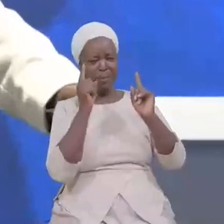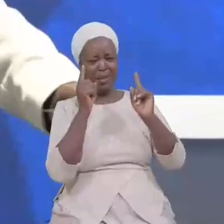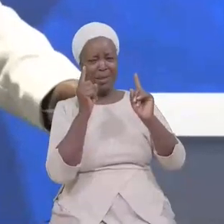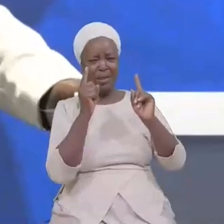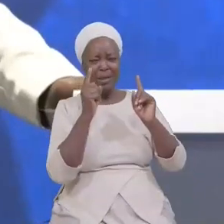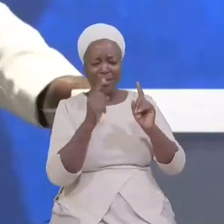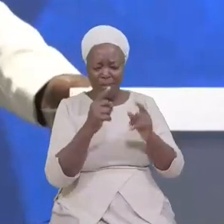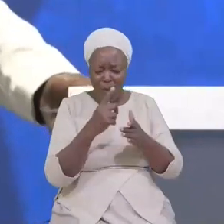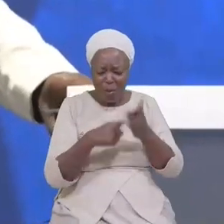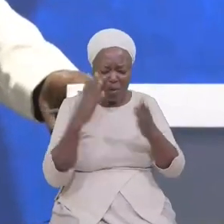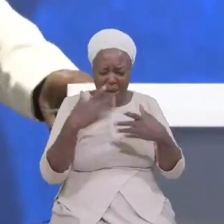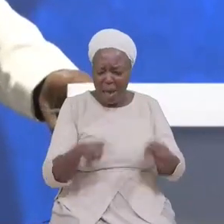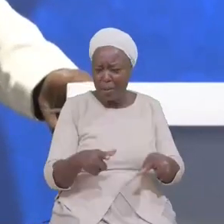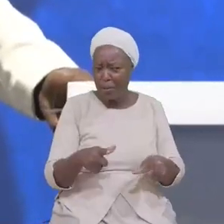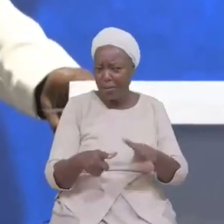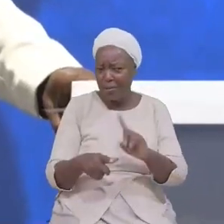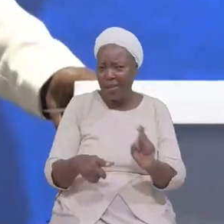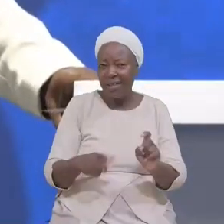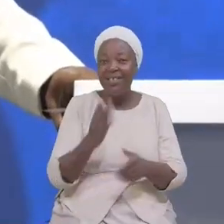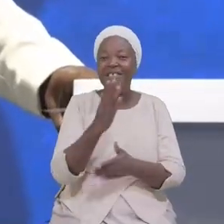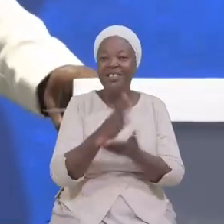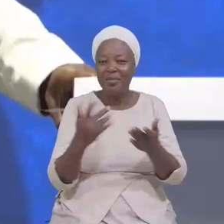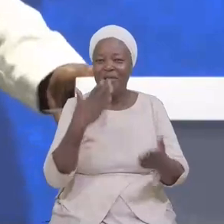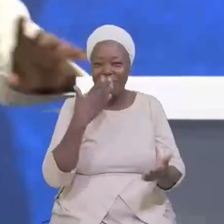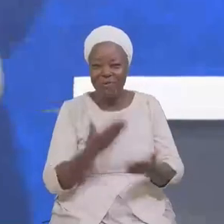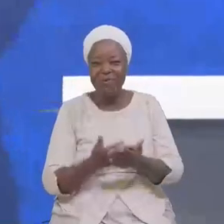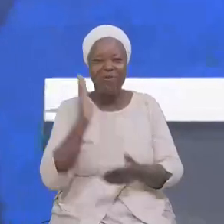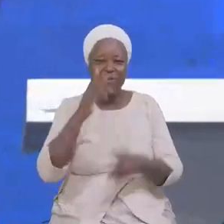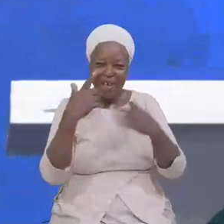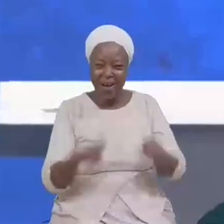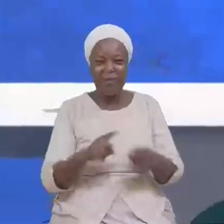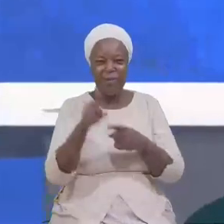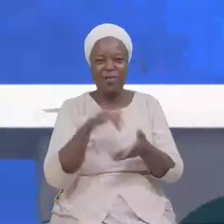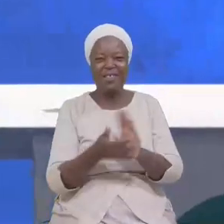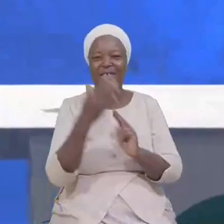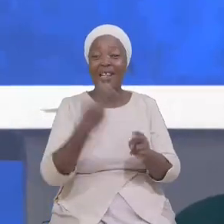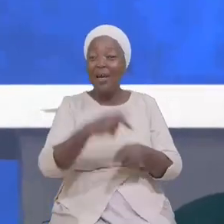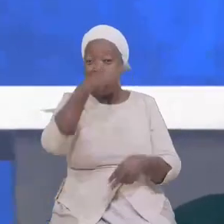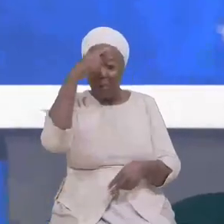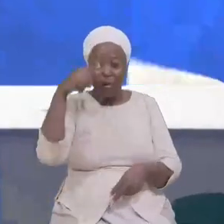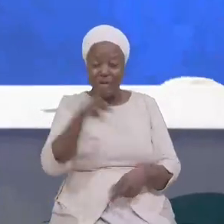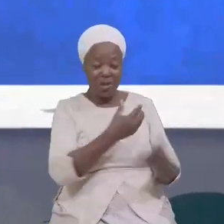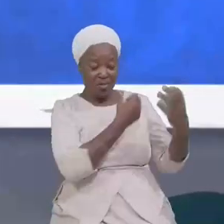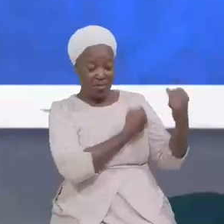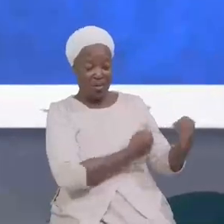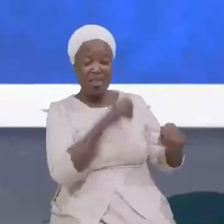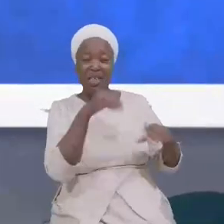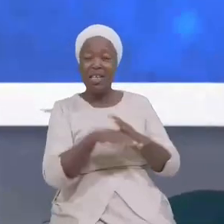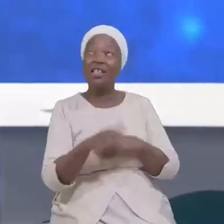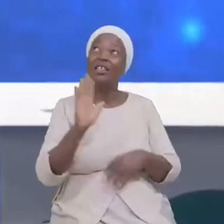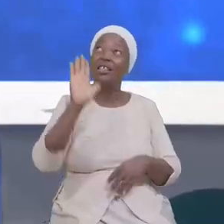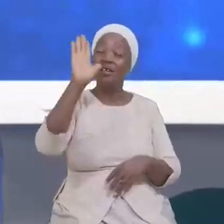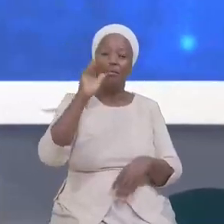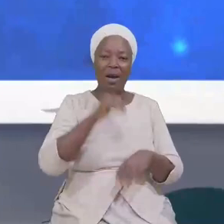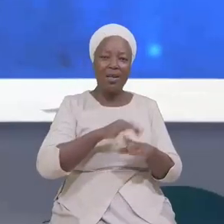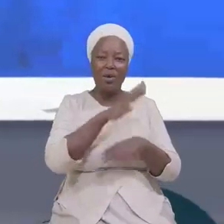qui va arriver? Quelque chose de bon va arriver. Parce que vous allez vous confier en lui